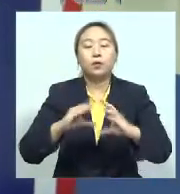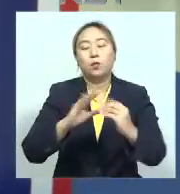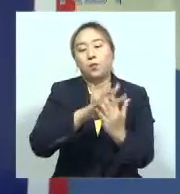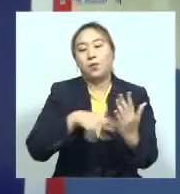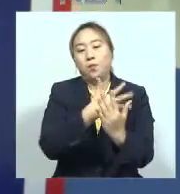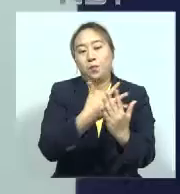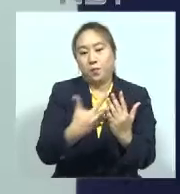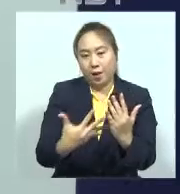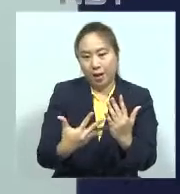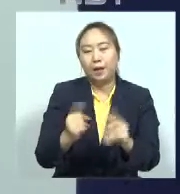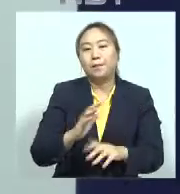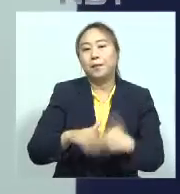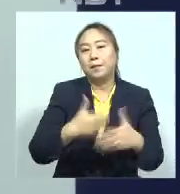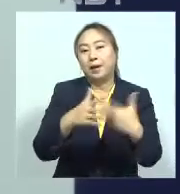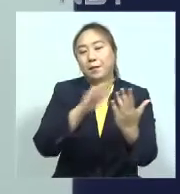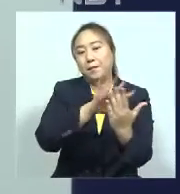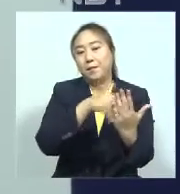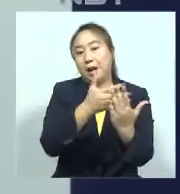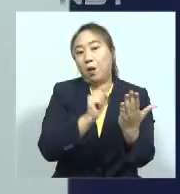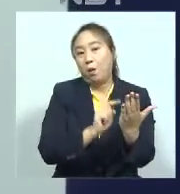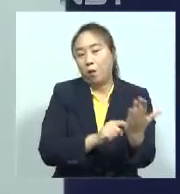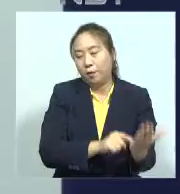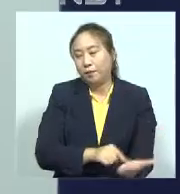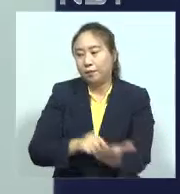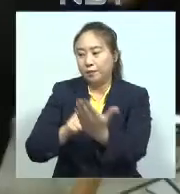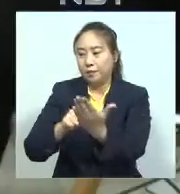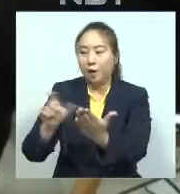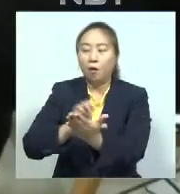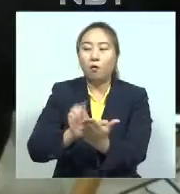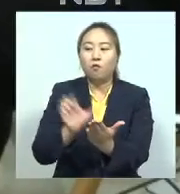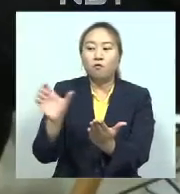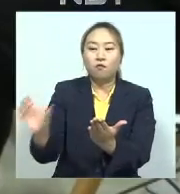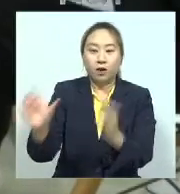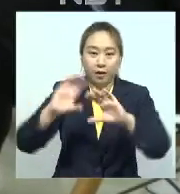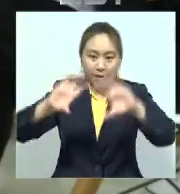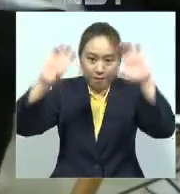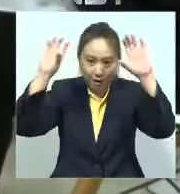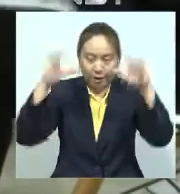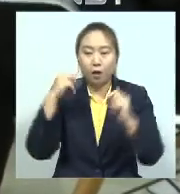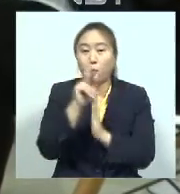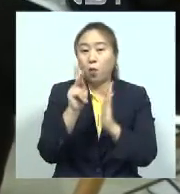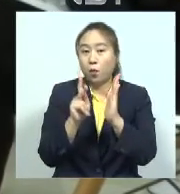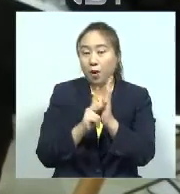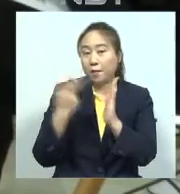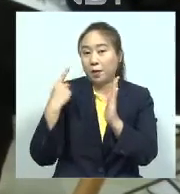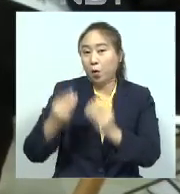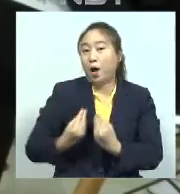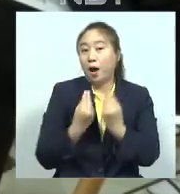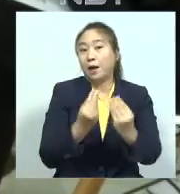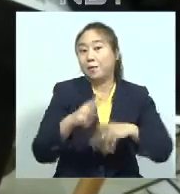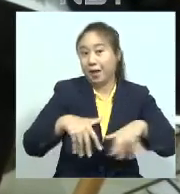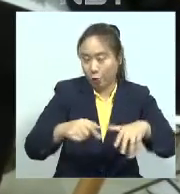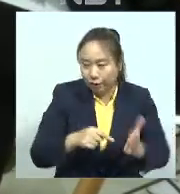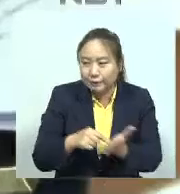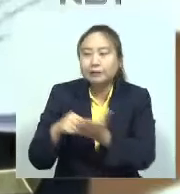สตร์พรรคพร้อมเดินหน้าผลักดันนโยบายพรรคบรรจุในนโยบายรัฐบาลและเสนอร่างกฎหมายที่เป็นประโยชน์แก่ประชาชน